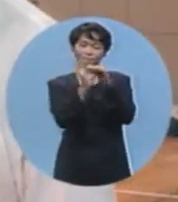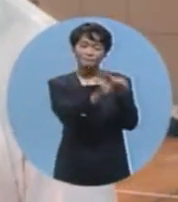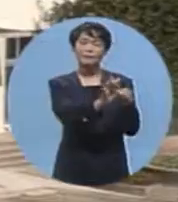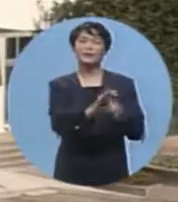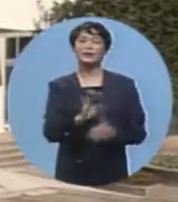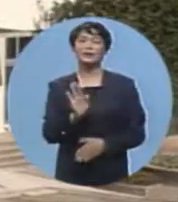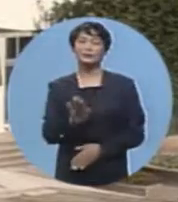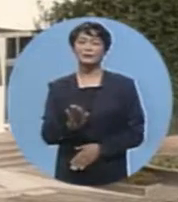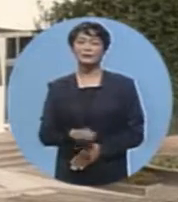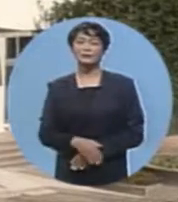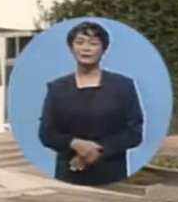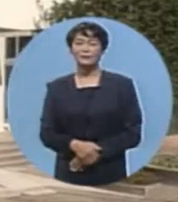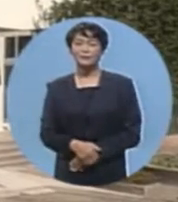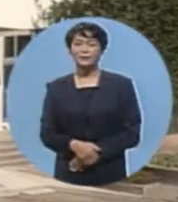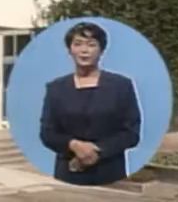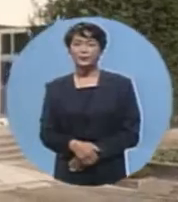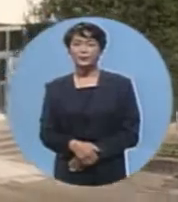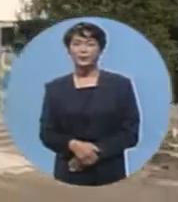ですよね。